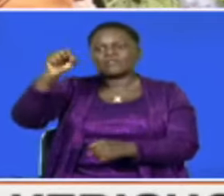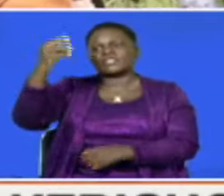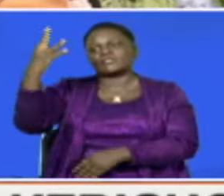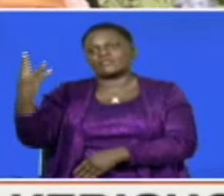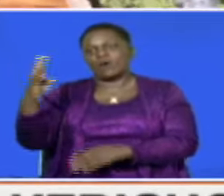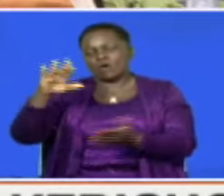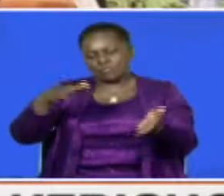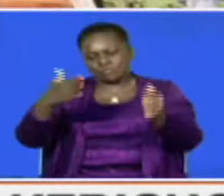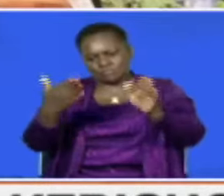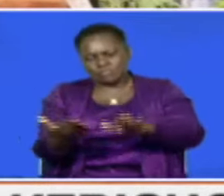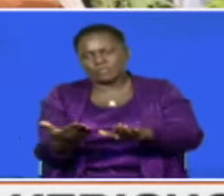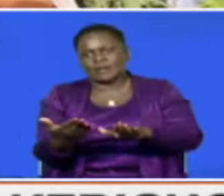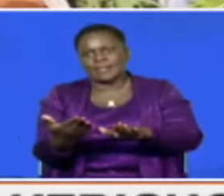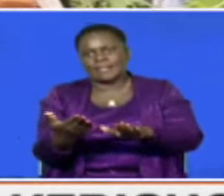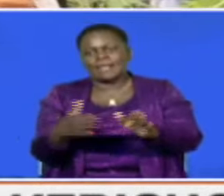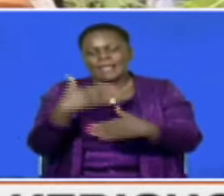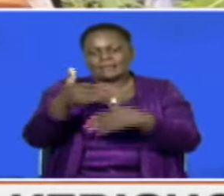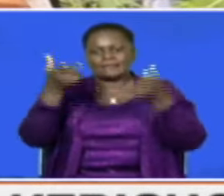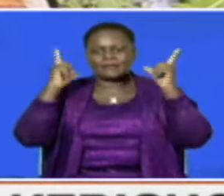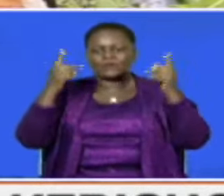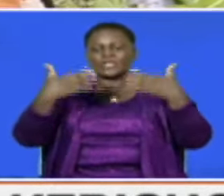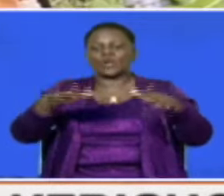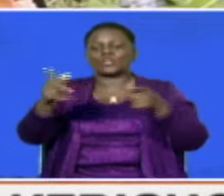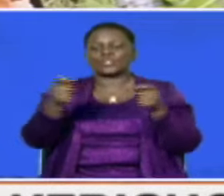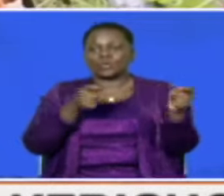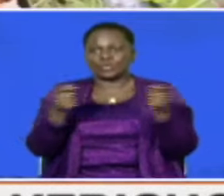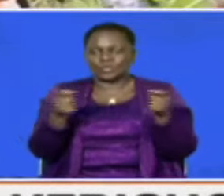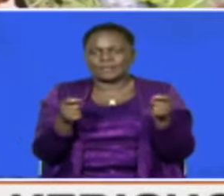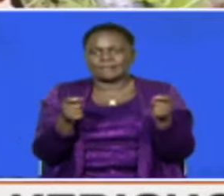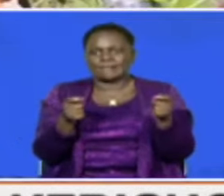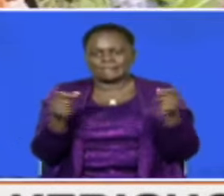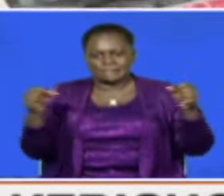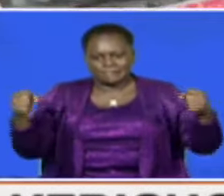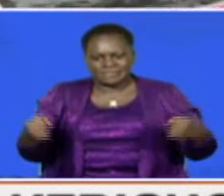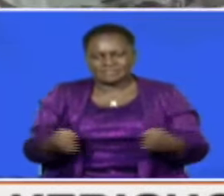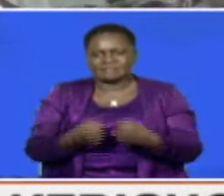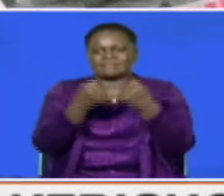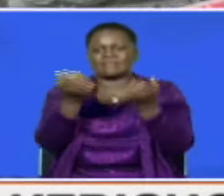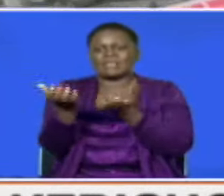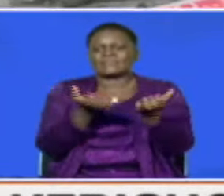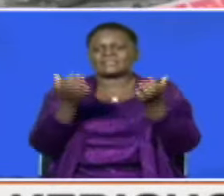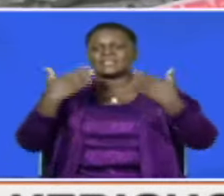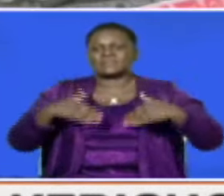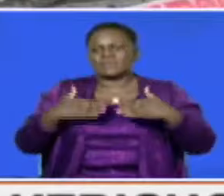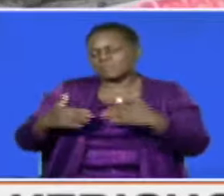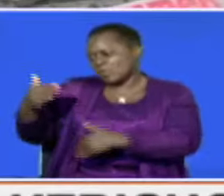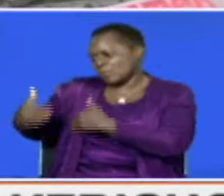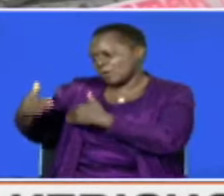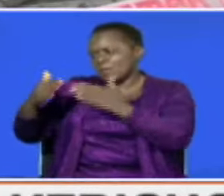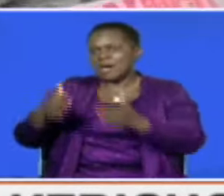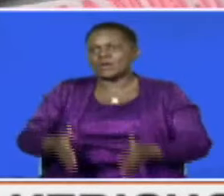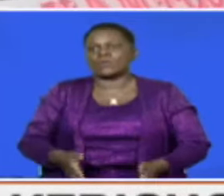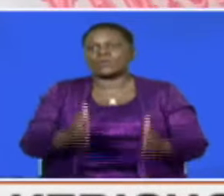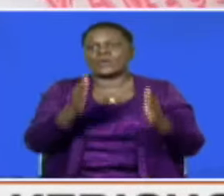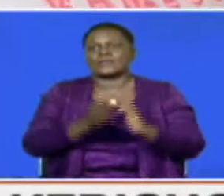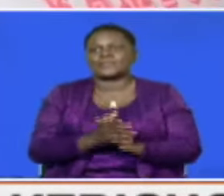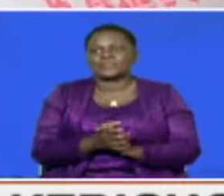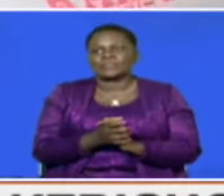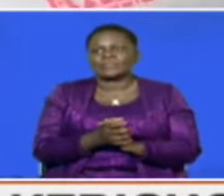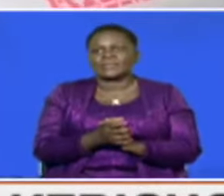52 walipoteza uhai baada ya lori kupoteza mwelekeo na kugonga wachuuzi waliokuwa kando ya barabara katika eneo la